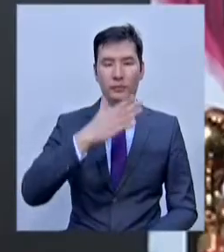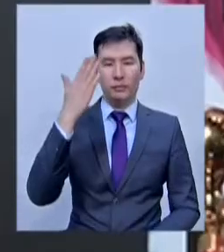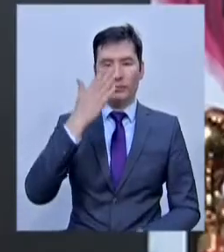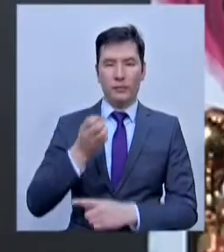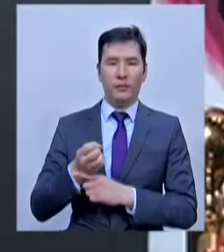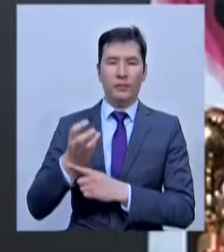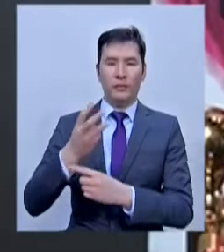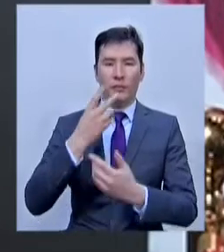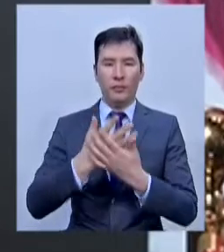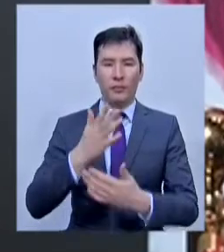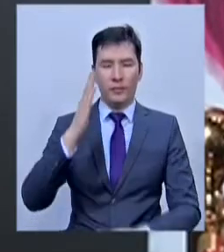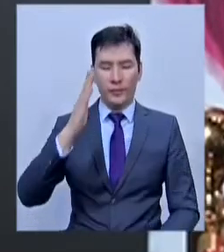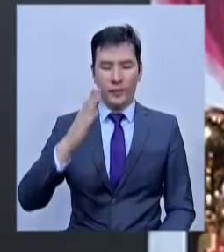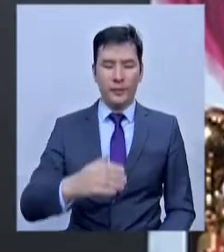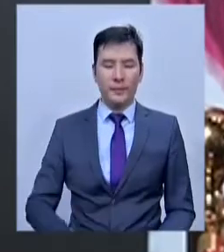алады.